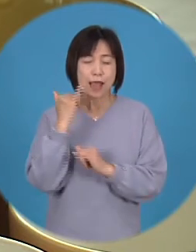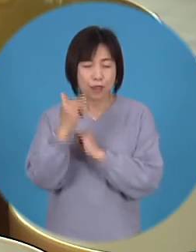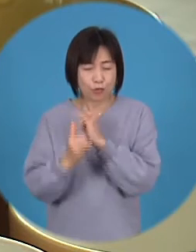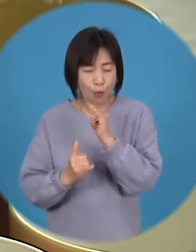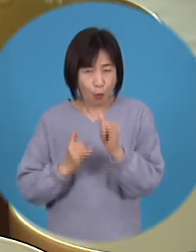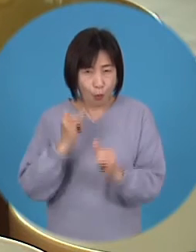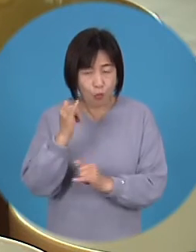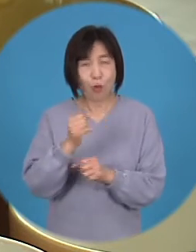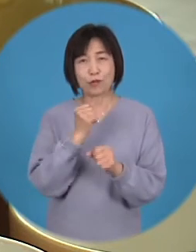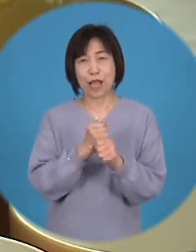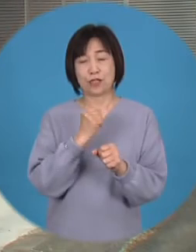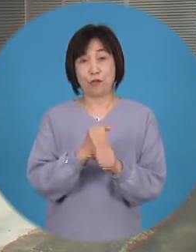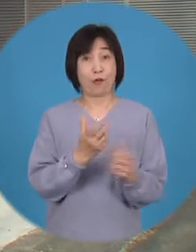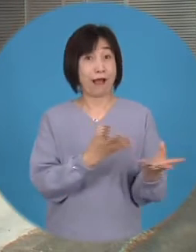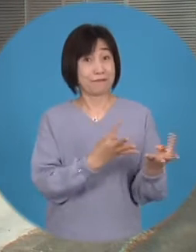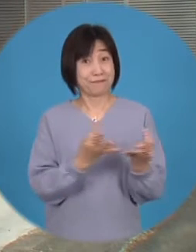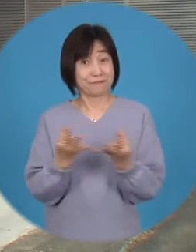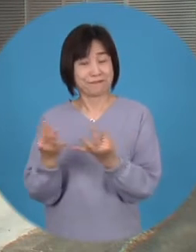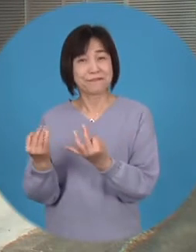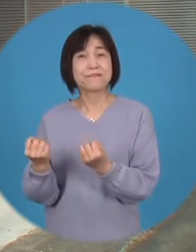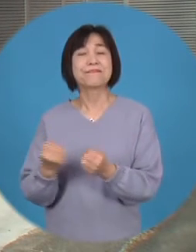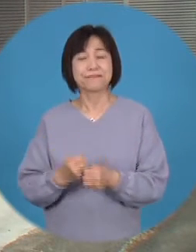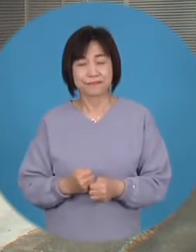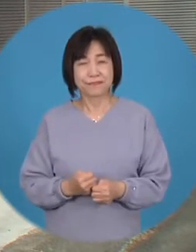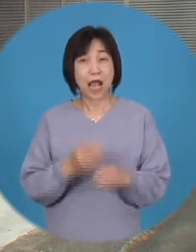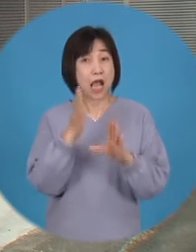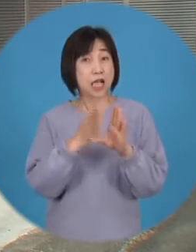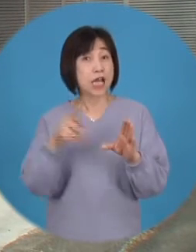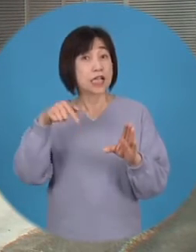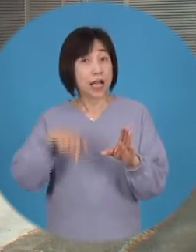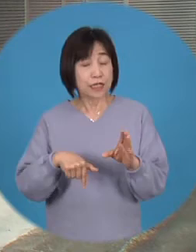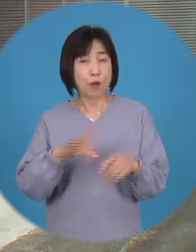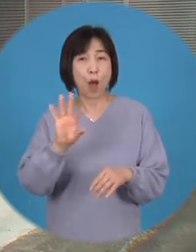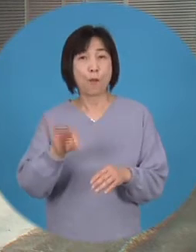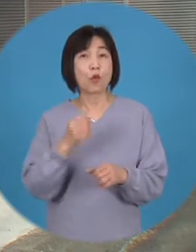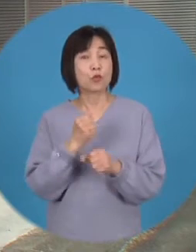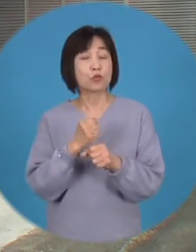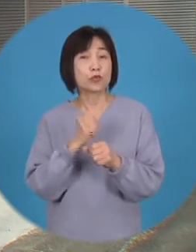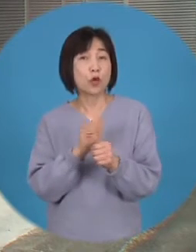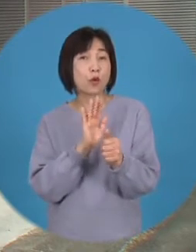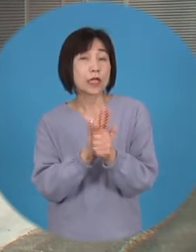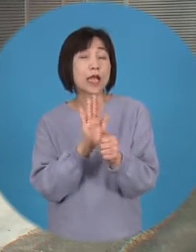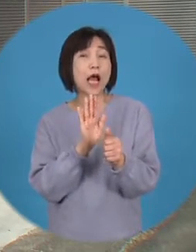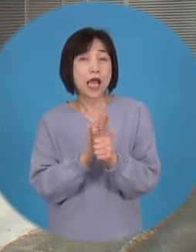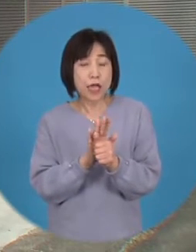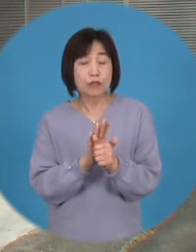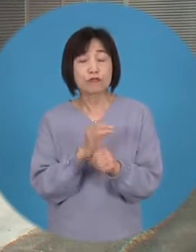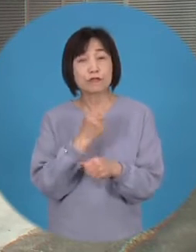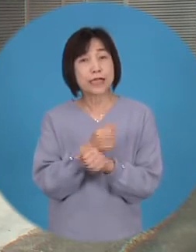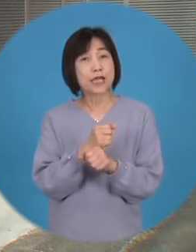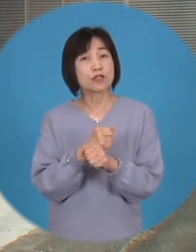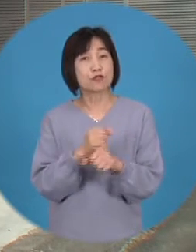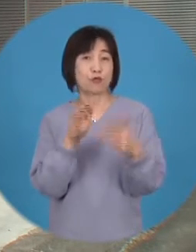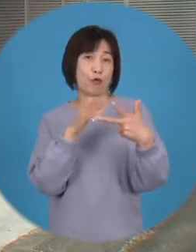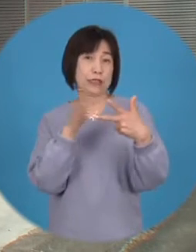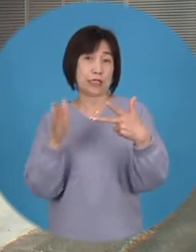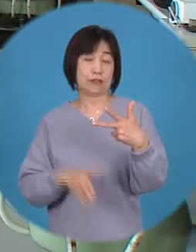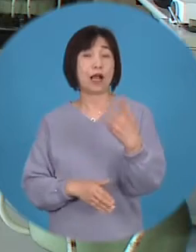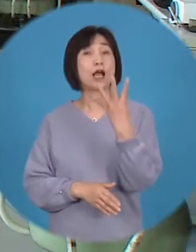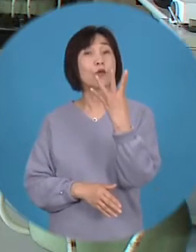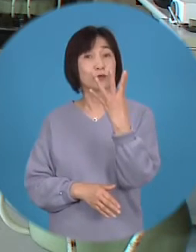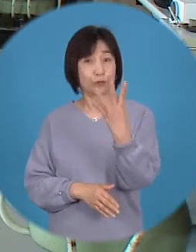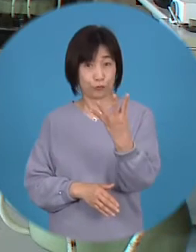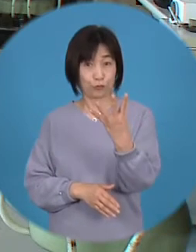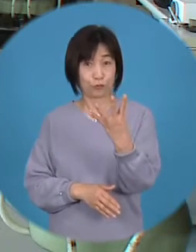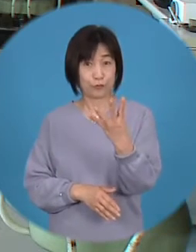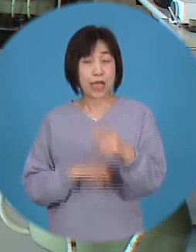が数多くあります。岐阜県にはこれらのものづくりを支える4つの試験研究機関があり、岐